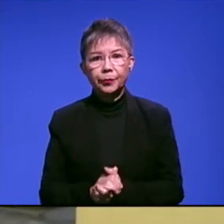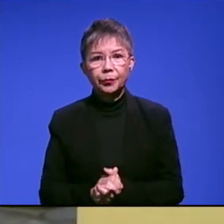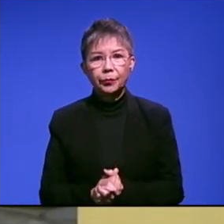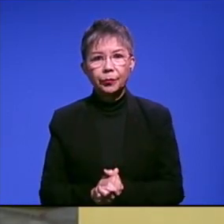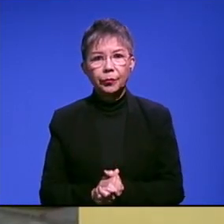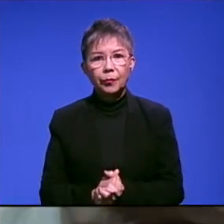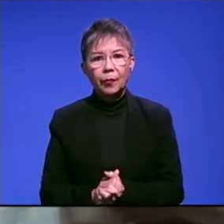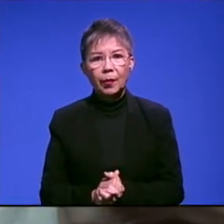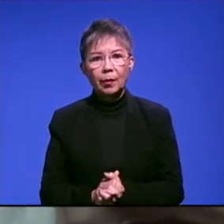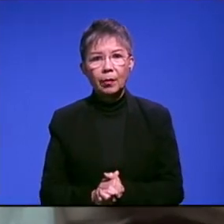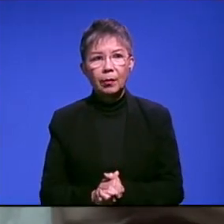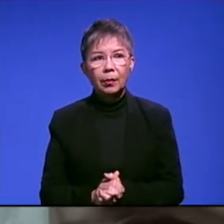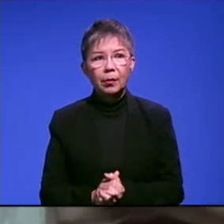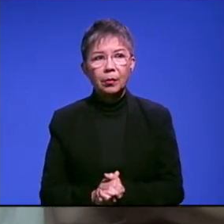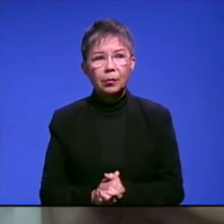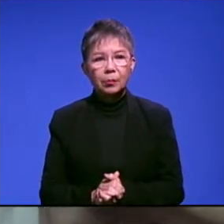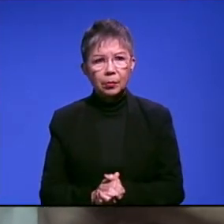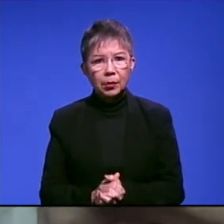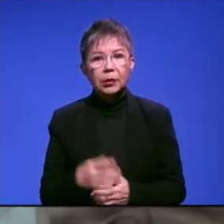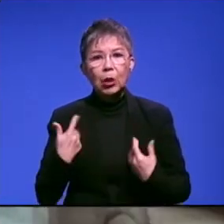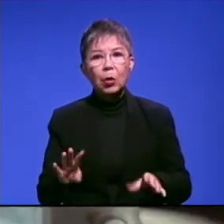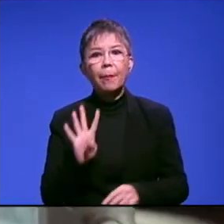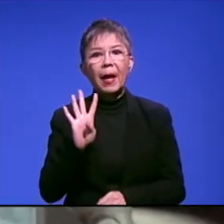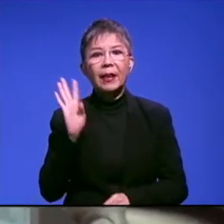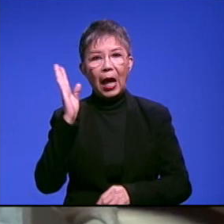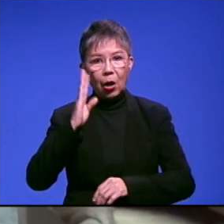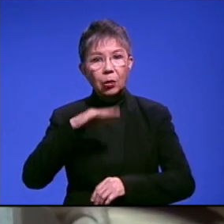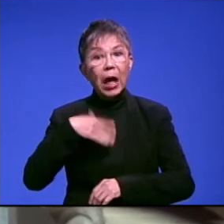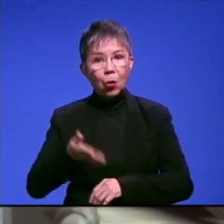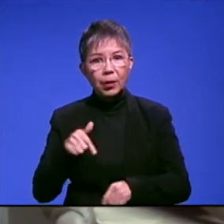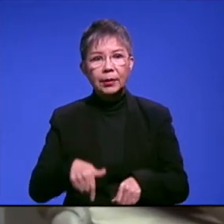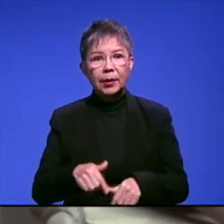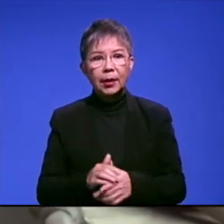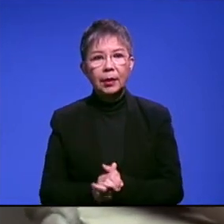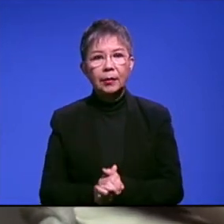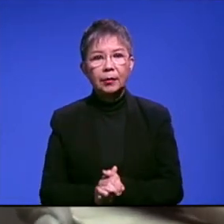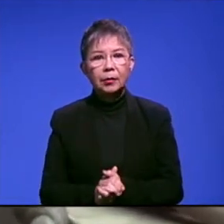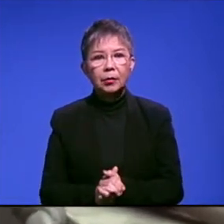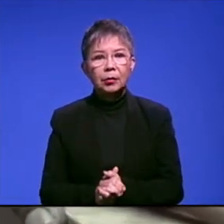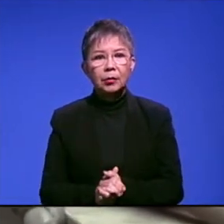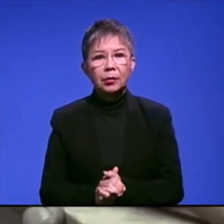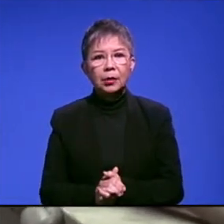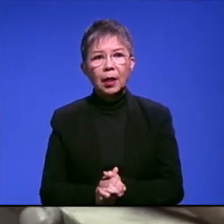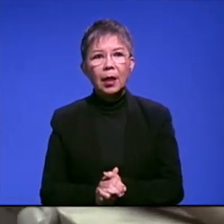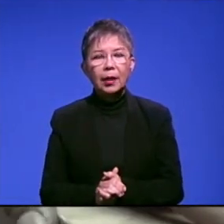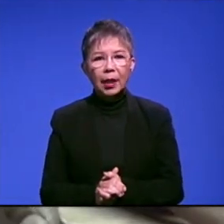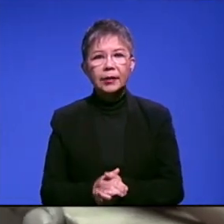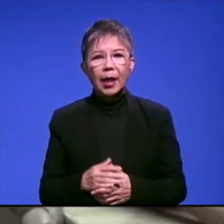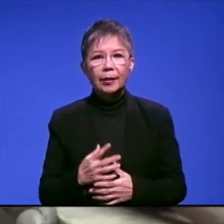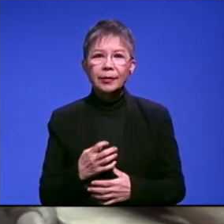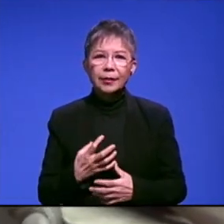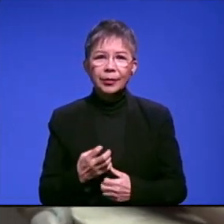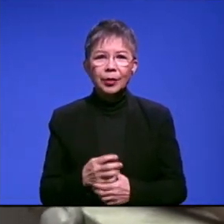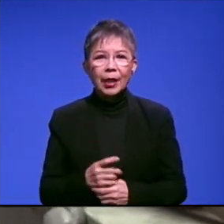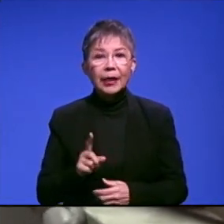masalah ya, Mas? Ya. Di sini udah 4 tahun. 4 tahun, oh ya. Ya, kadang-kadang sih sering nyala semua sih, Mas. Oh,